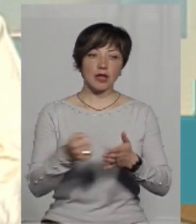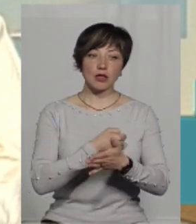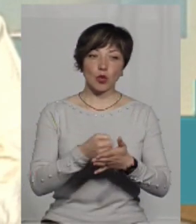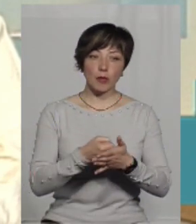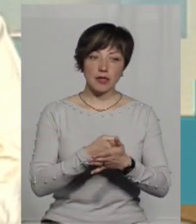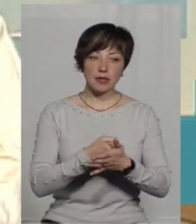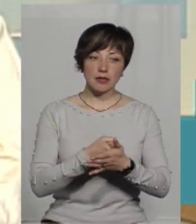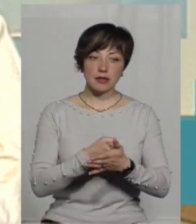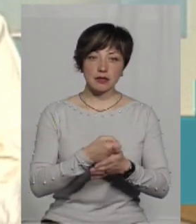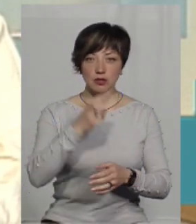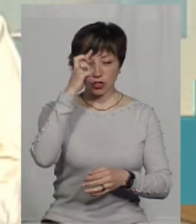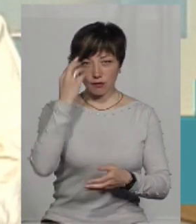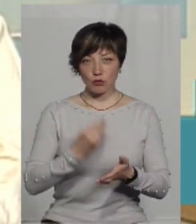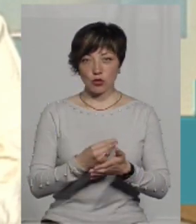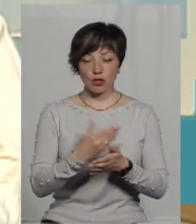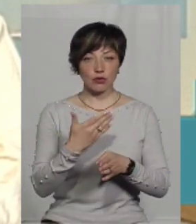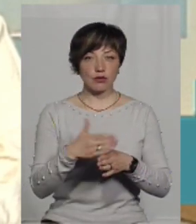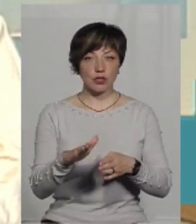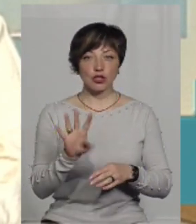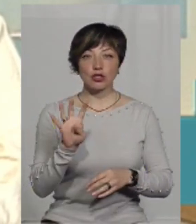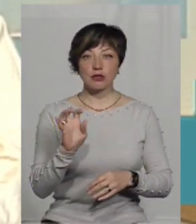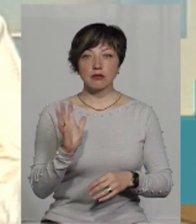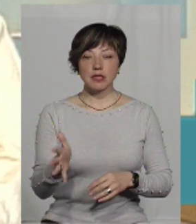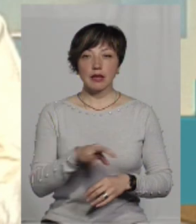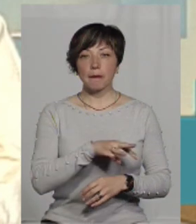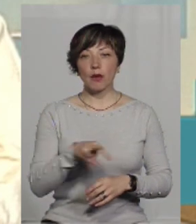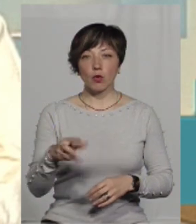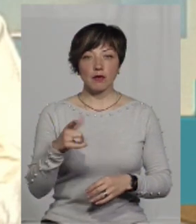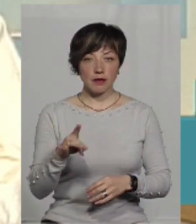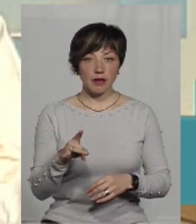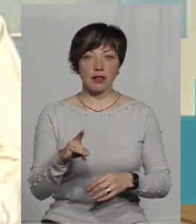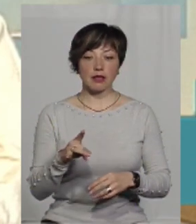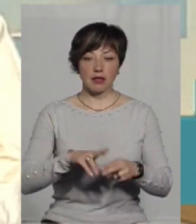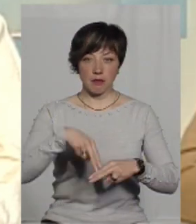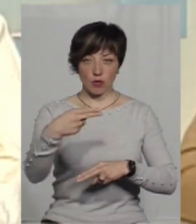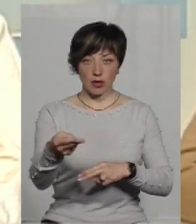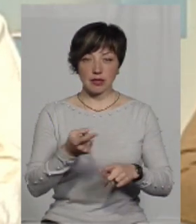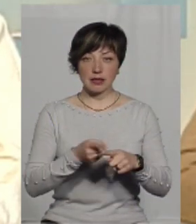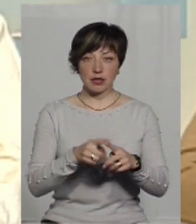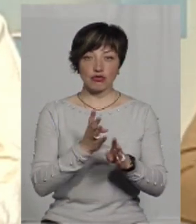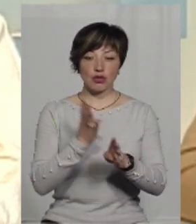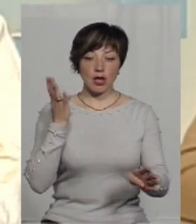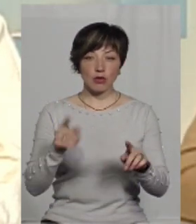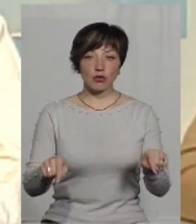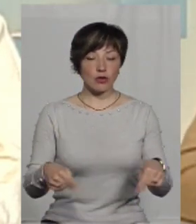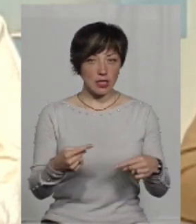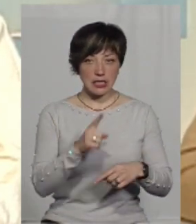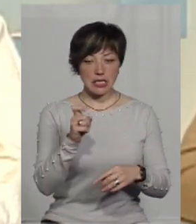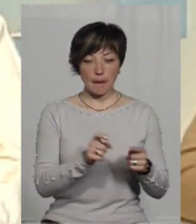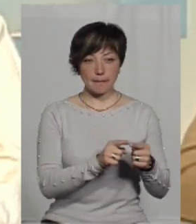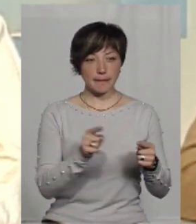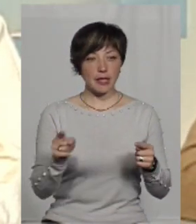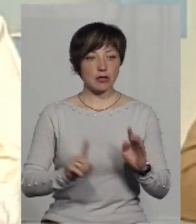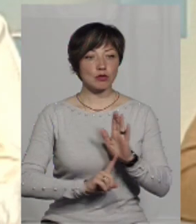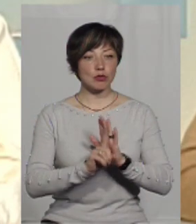добилися того, що з державного бюджету виділено 450 мільйонів гривень на покриття цієї черги, яка утворилася за